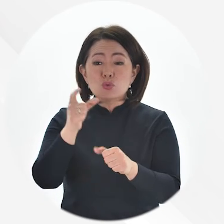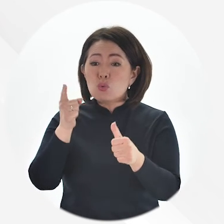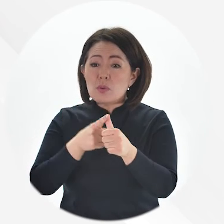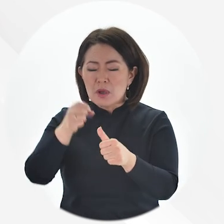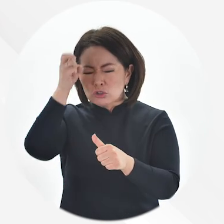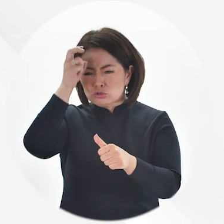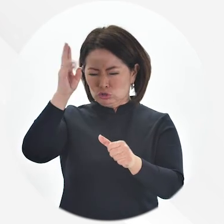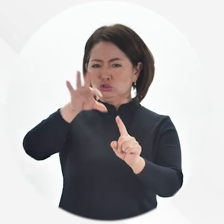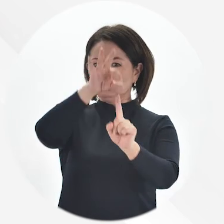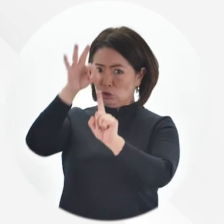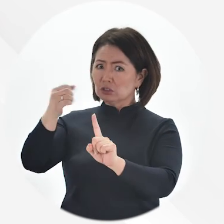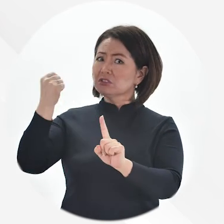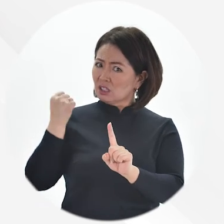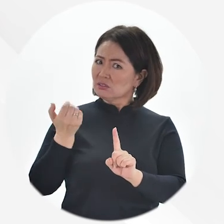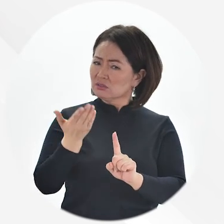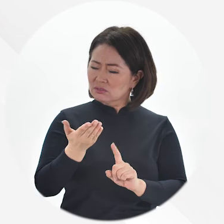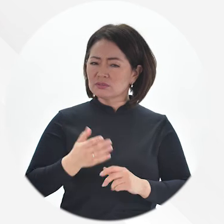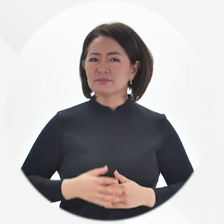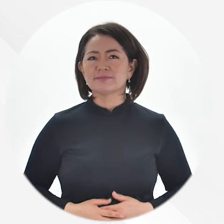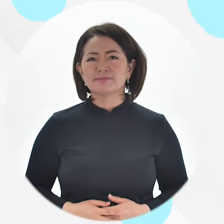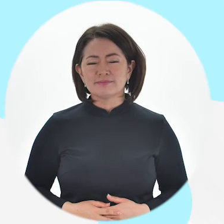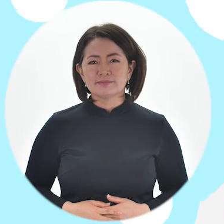турын түрхүүүүүүүүүүүүүүні әр сонгүүү чадан.